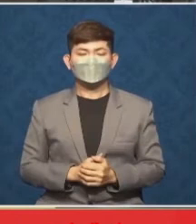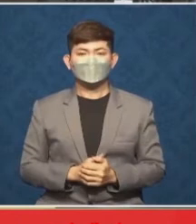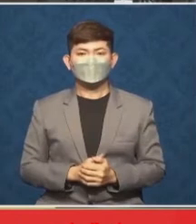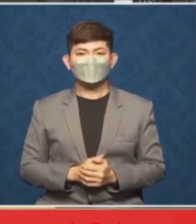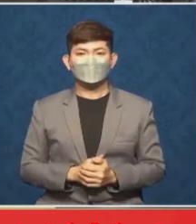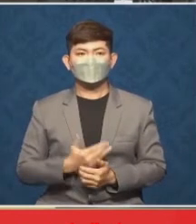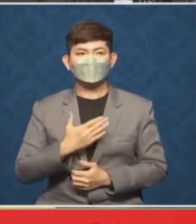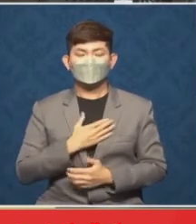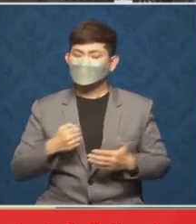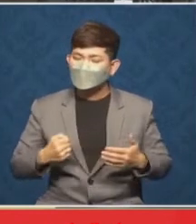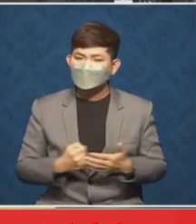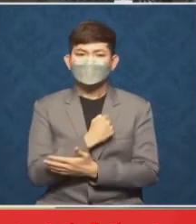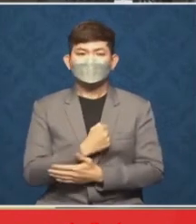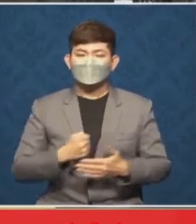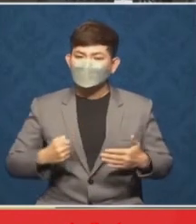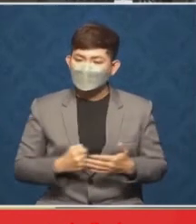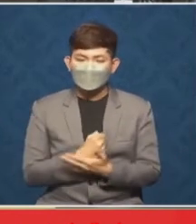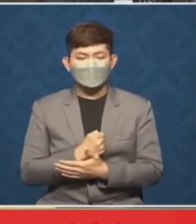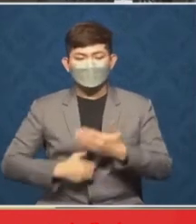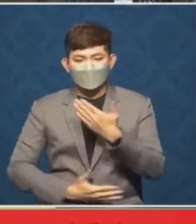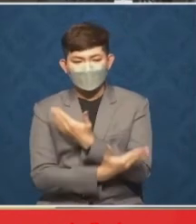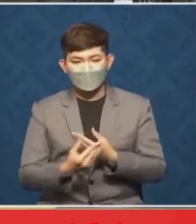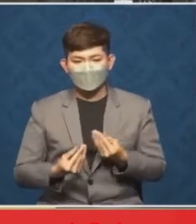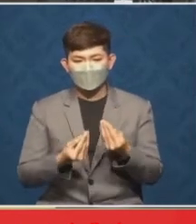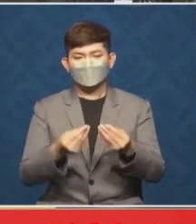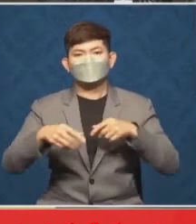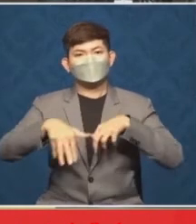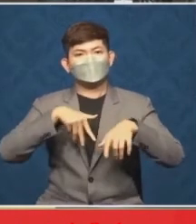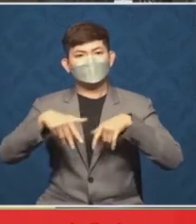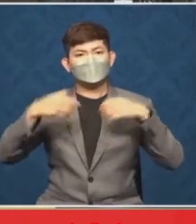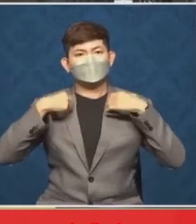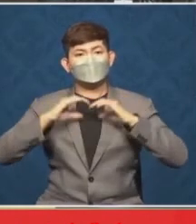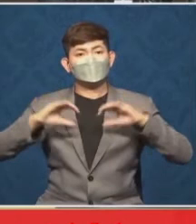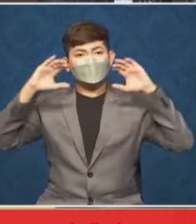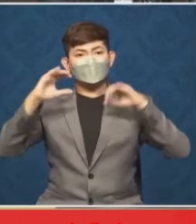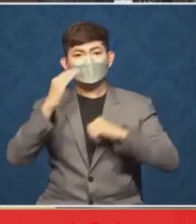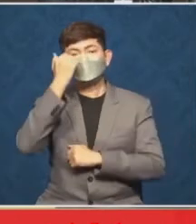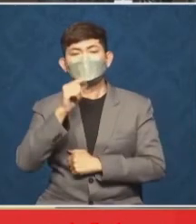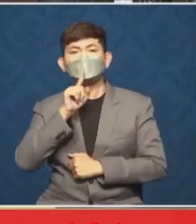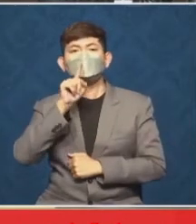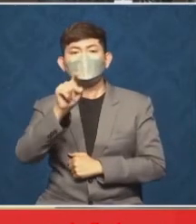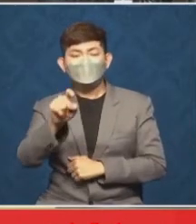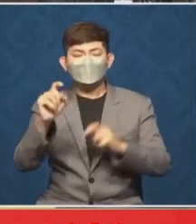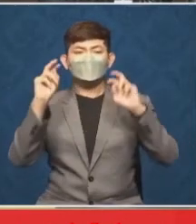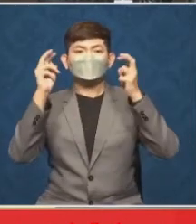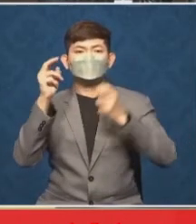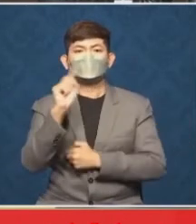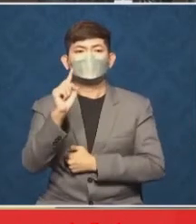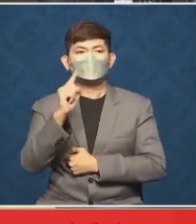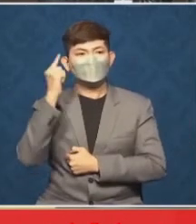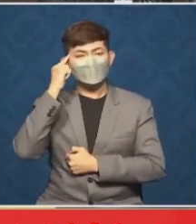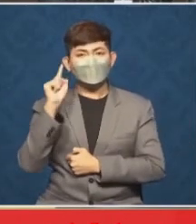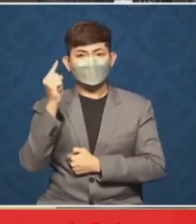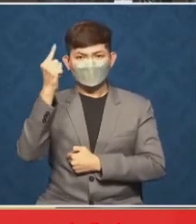ผมเสียดายนะครับเสียดายโอกาสแทนพี่น้องท้องถิ่นซึ่งคำถามผมเนี่ยเป็นกระทู้ถามที่ผมว่าสร้างสรรค์น